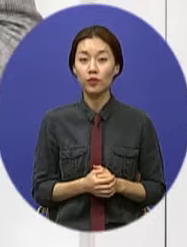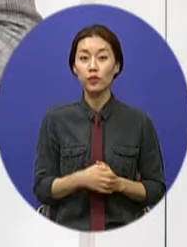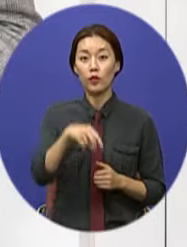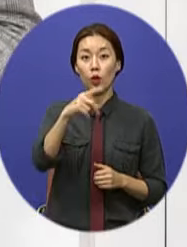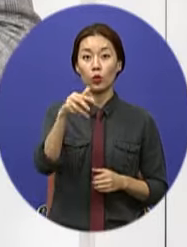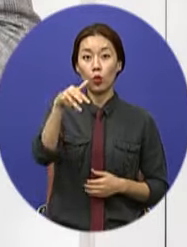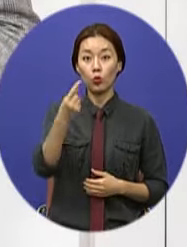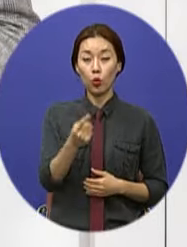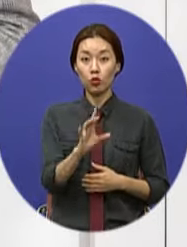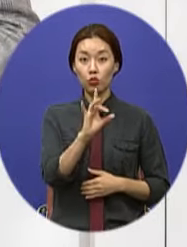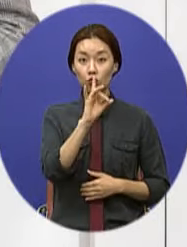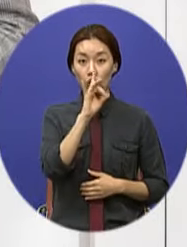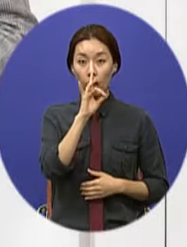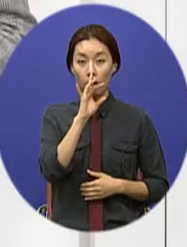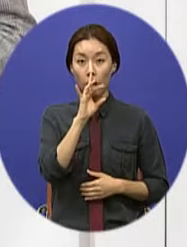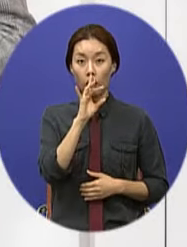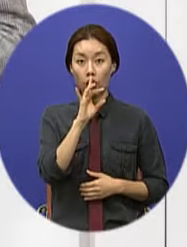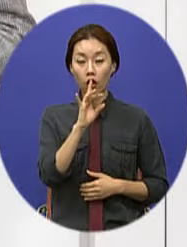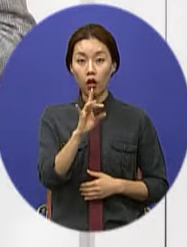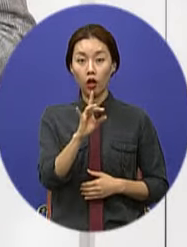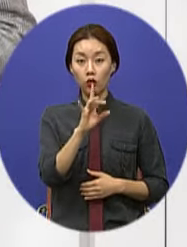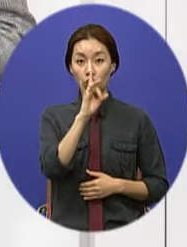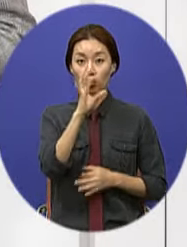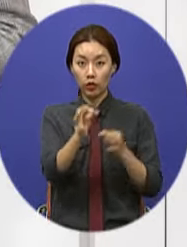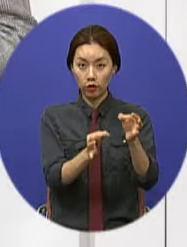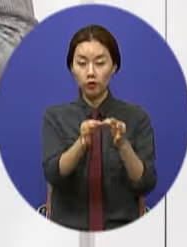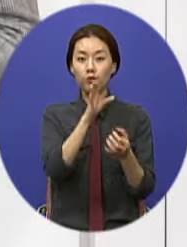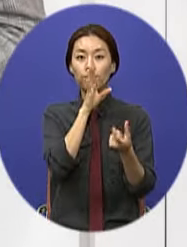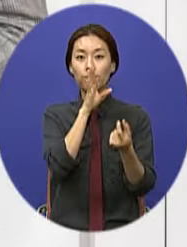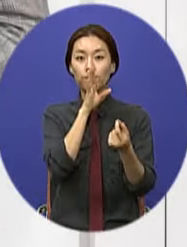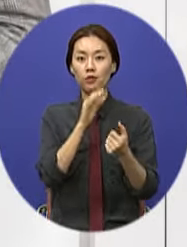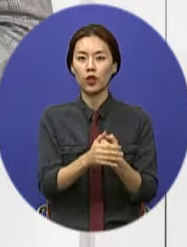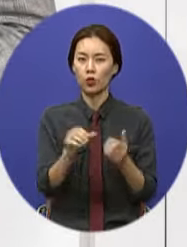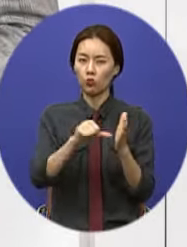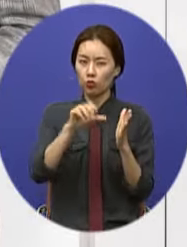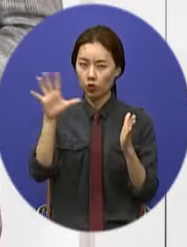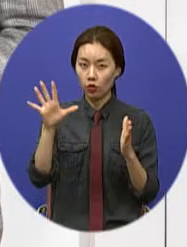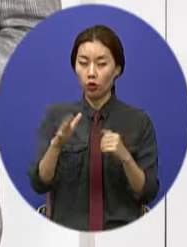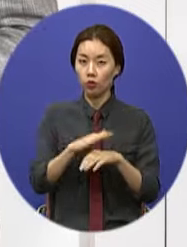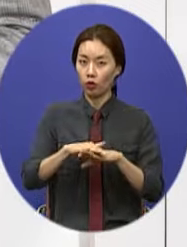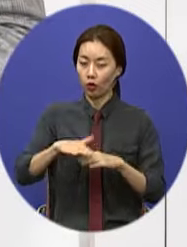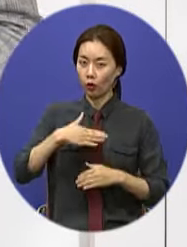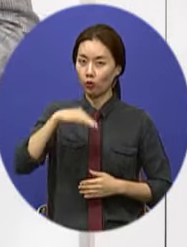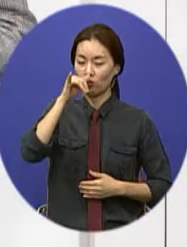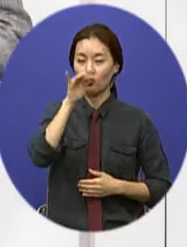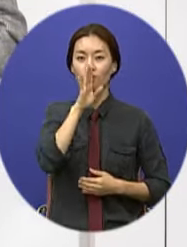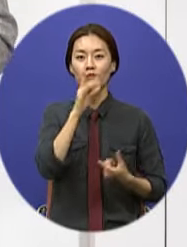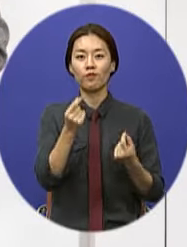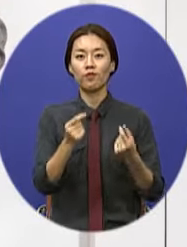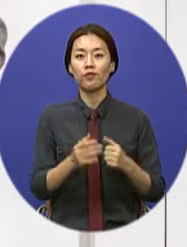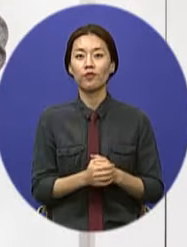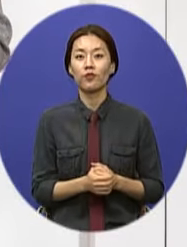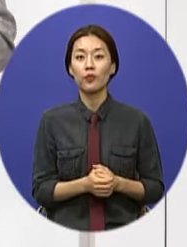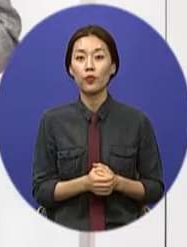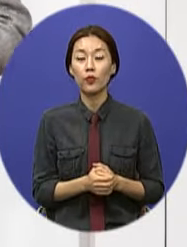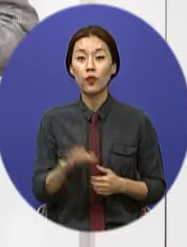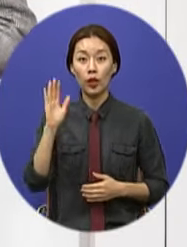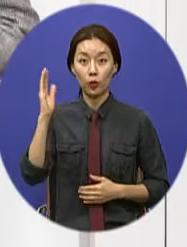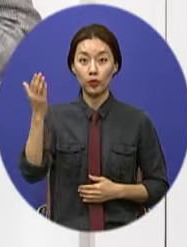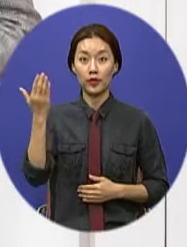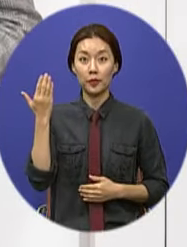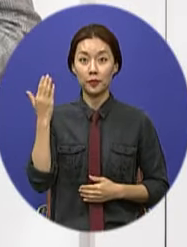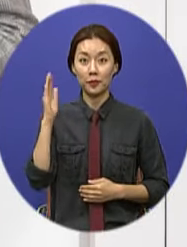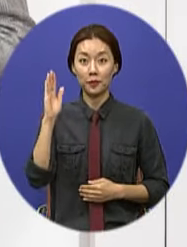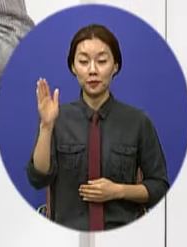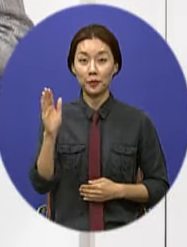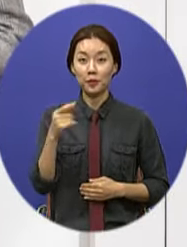속초가 중앙시장이에요? 중앙시장. 아, 속초 중앙시장 유명하잖아요. 잘 아시네요. 그럼 잘 알죠. 아, 그러면 요즘에는